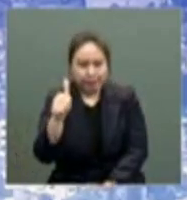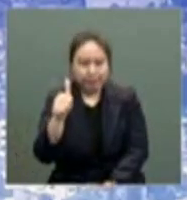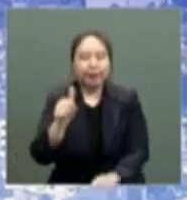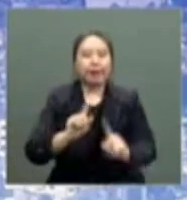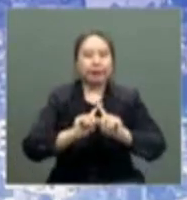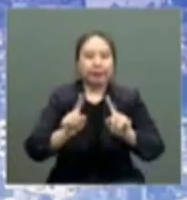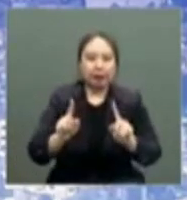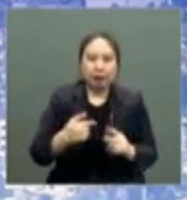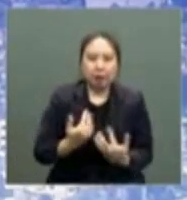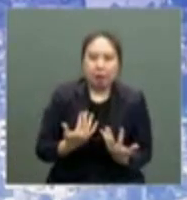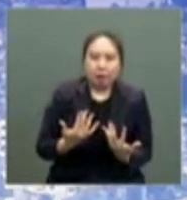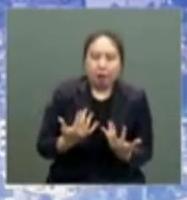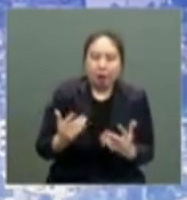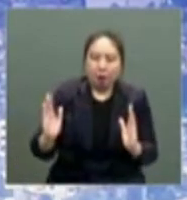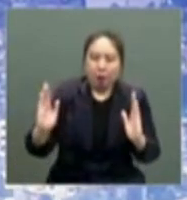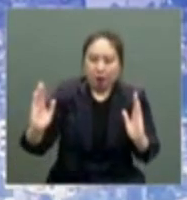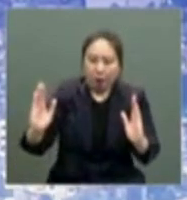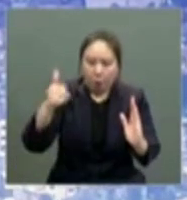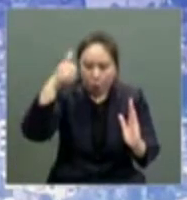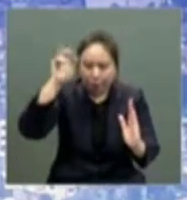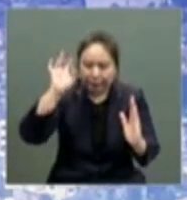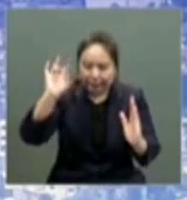ด้วยเหมือนกันงั้นตัวเลขที่เราก็มาลุ้นกันตรงนี้นะครับถ้าวันนี้มันลดลงพรุ่งนี้ลดลงก็ยิ่งดีนะครับแต่อย่าให้เป็นภาพที่เราไปลุ้นกัน7